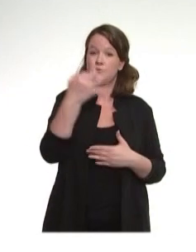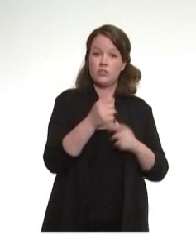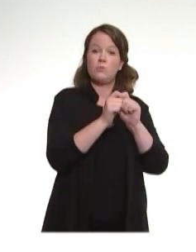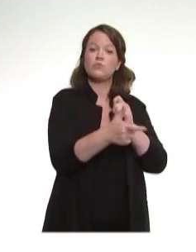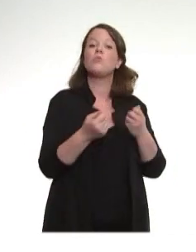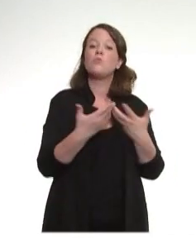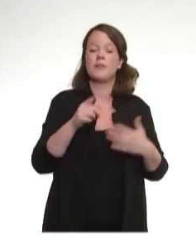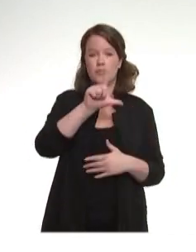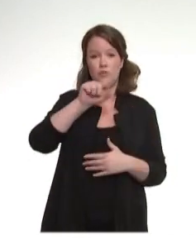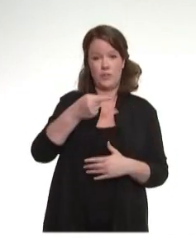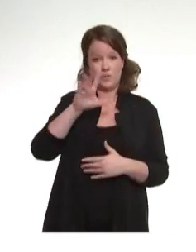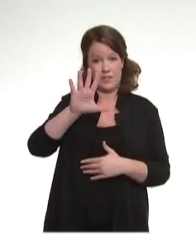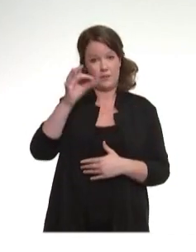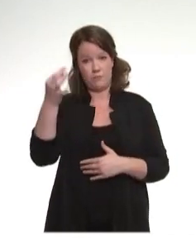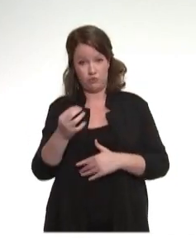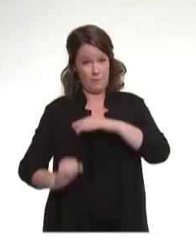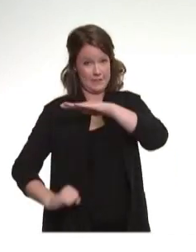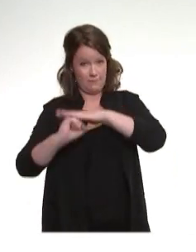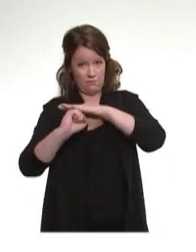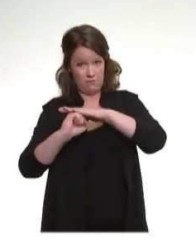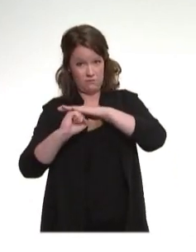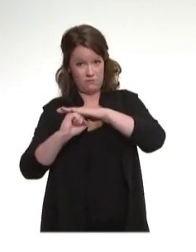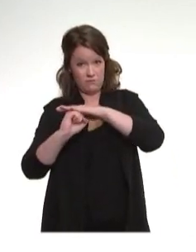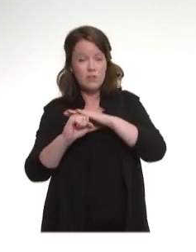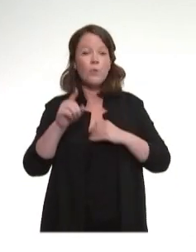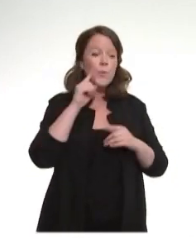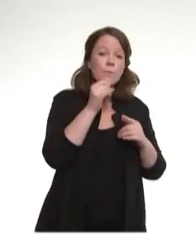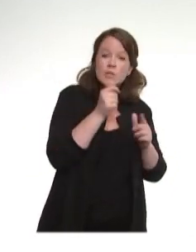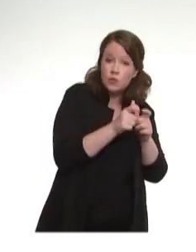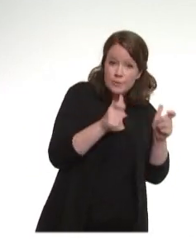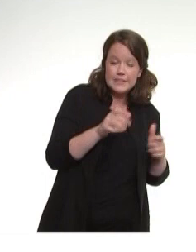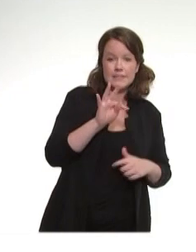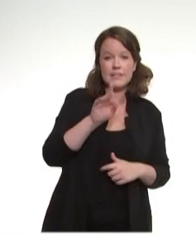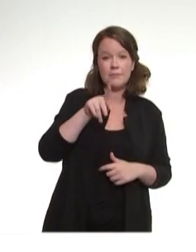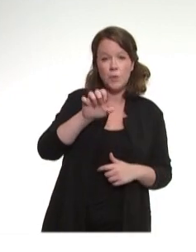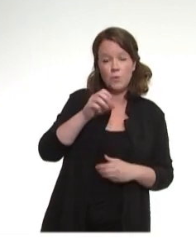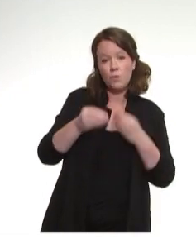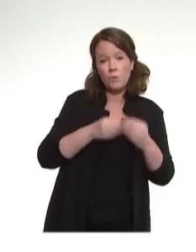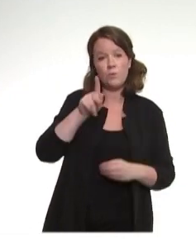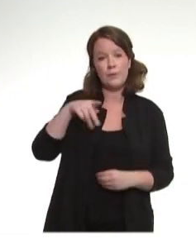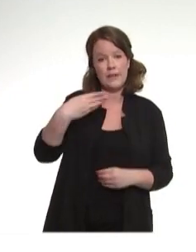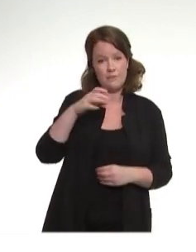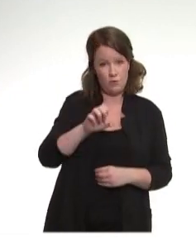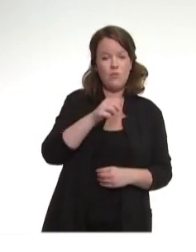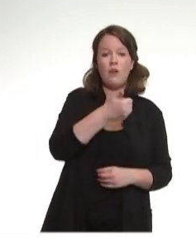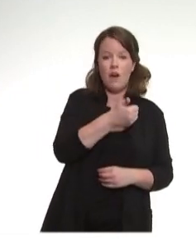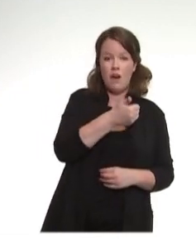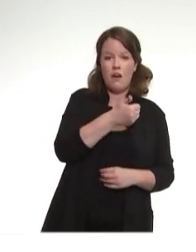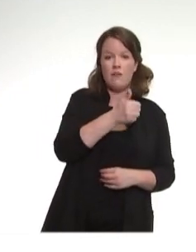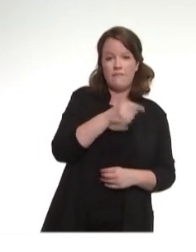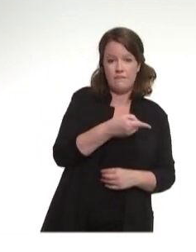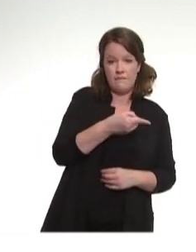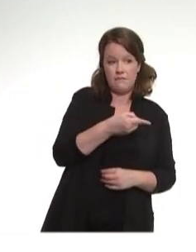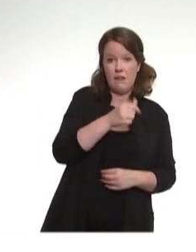entre 1 et 2 et 2 5% pour les tpe et les pme et que cette fourchette de taux de 1 à 2